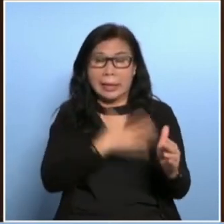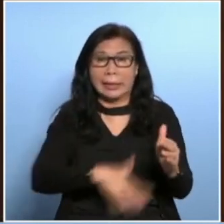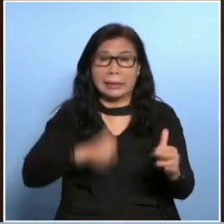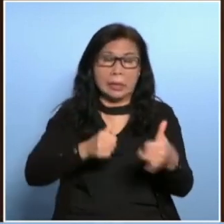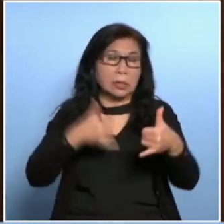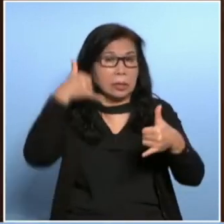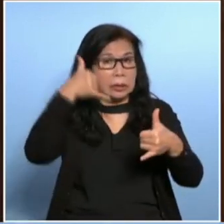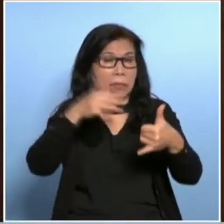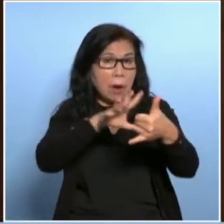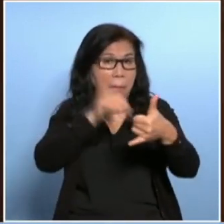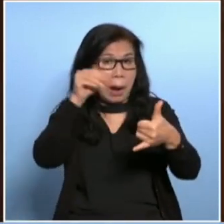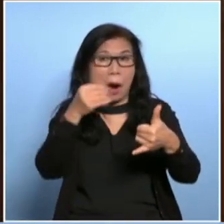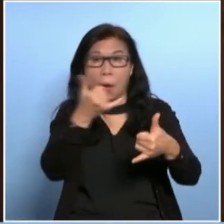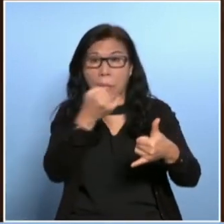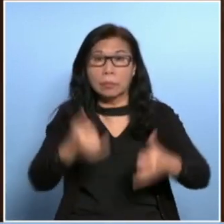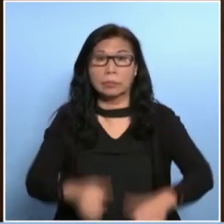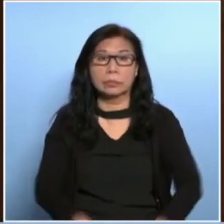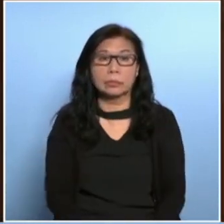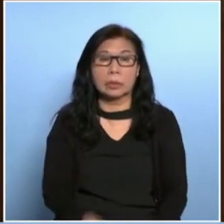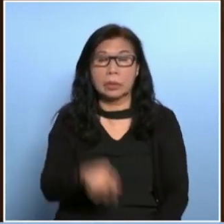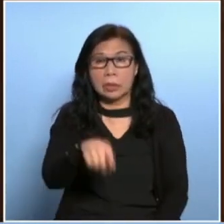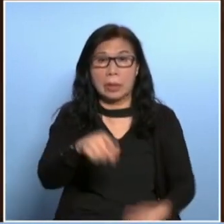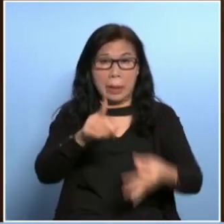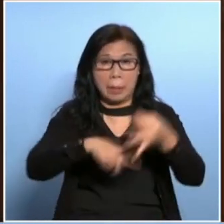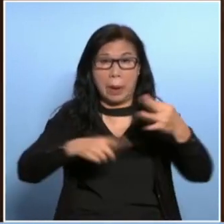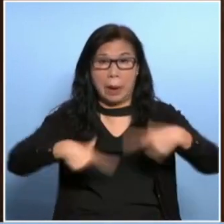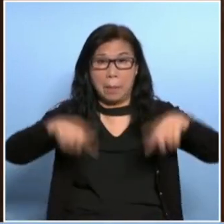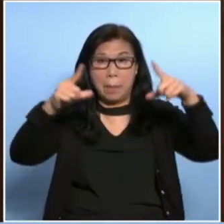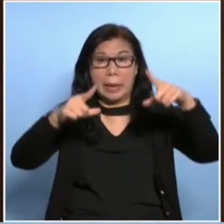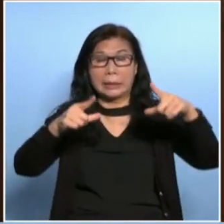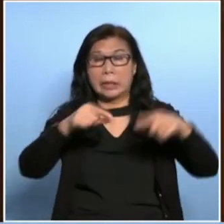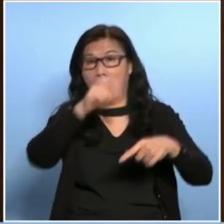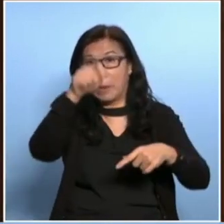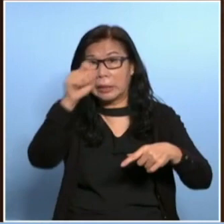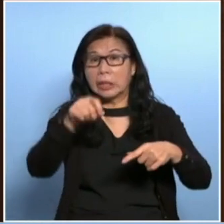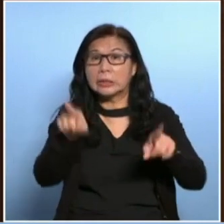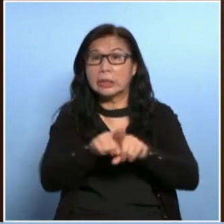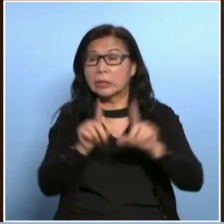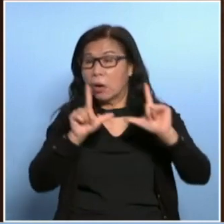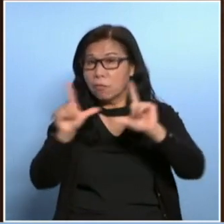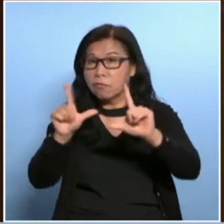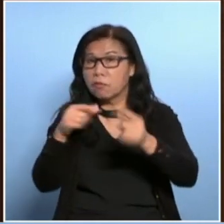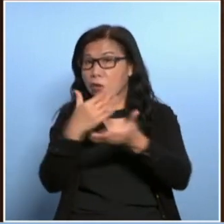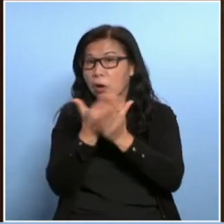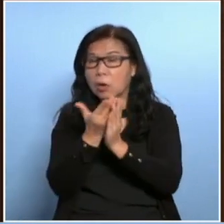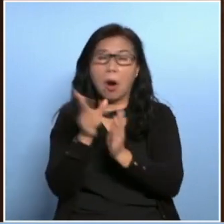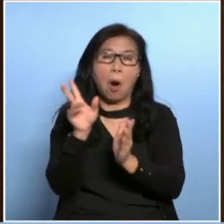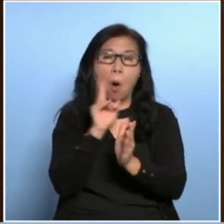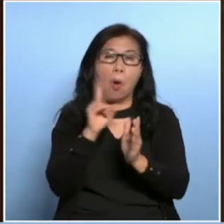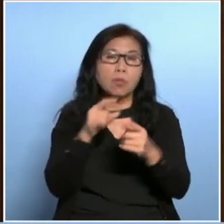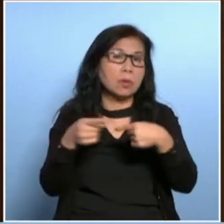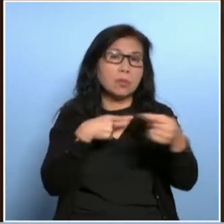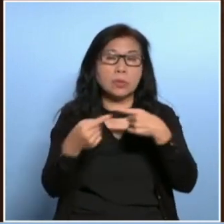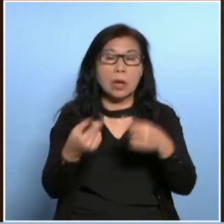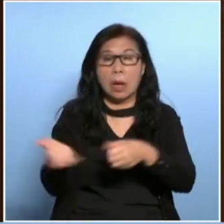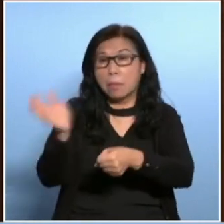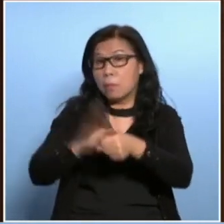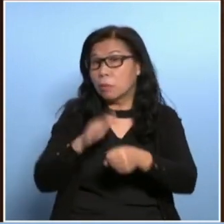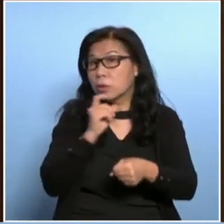多謝主席。 局長，呢、這個林健鋒議員嘅問題同個主體嘅問題係不符合，不過你有冇補